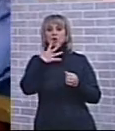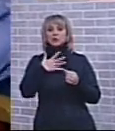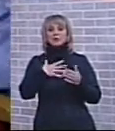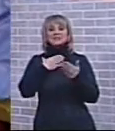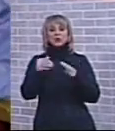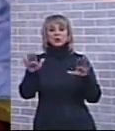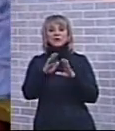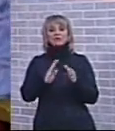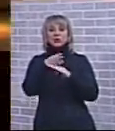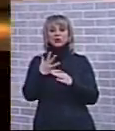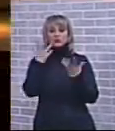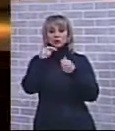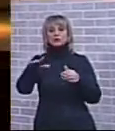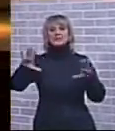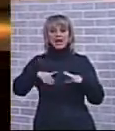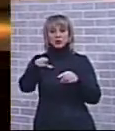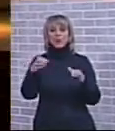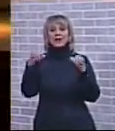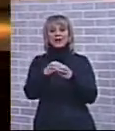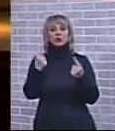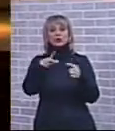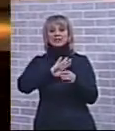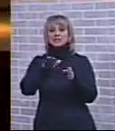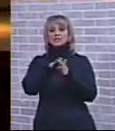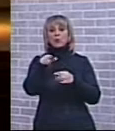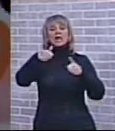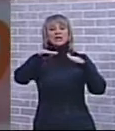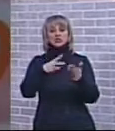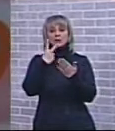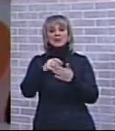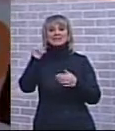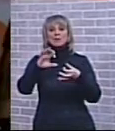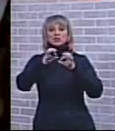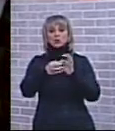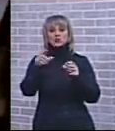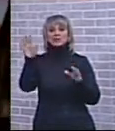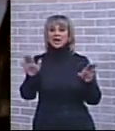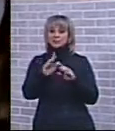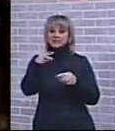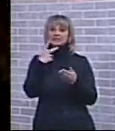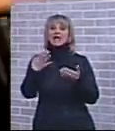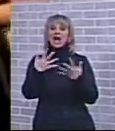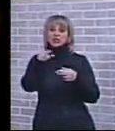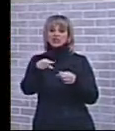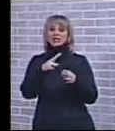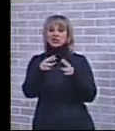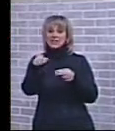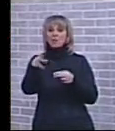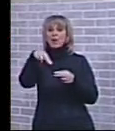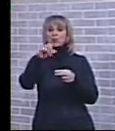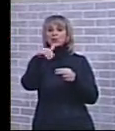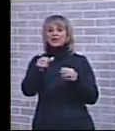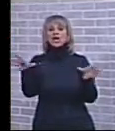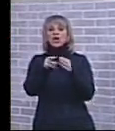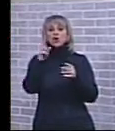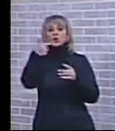Любимую свою песню «Выйду ночью в поле с конем» коллектив на юбилей не исполнил. Решили показать самые сложные композиции. И, конечно, железнодорожное попурри.